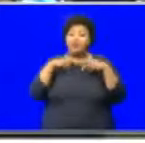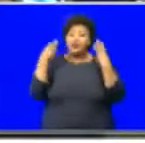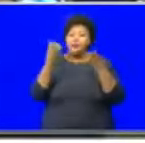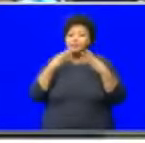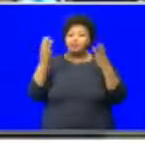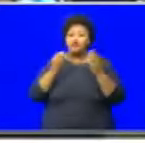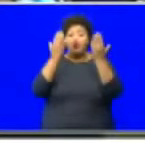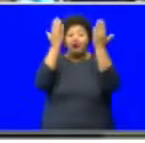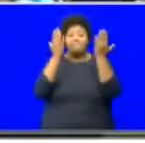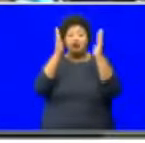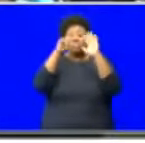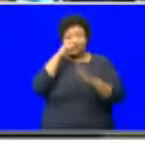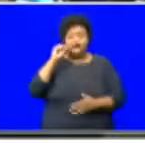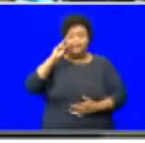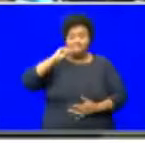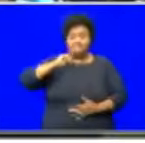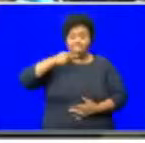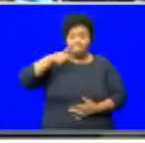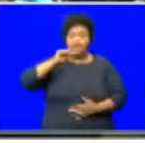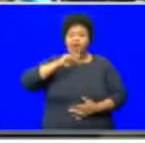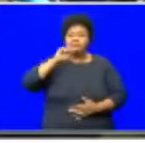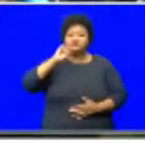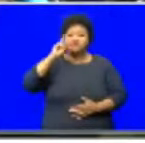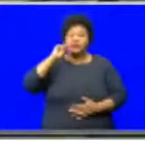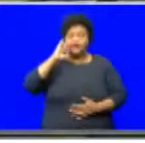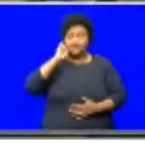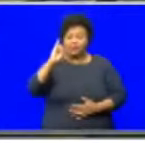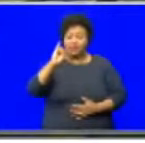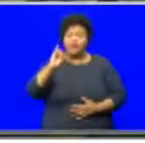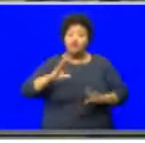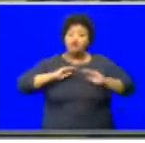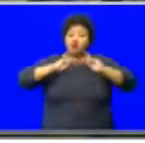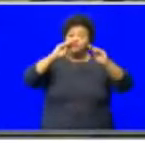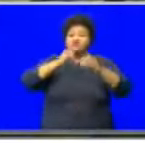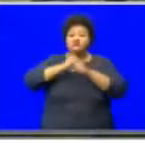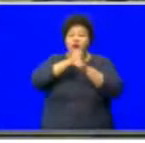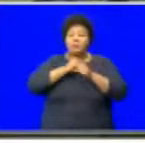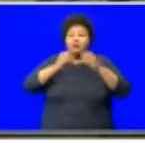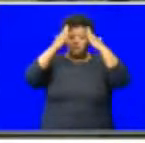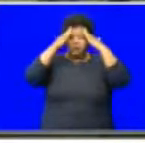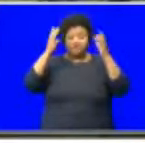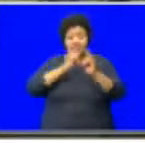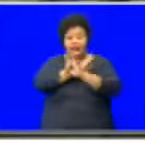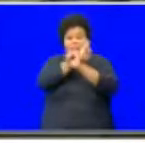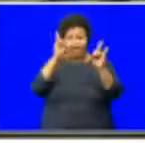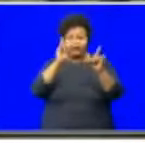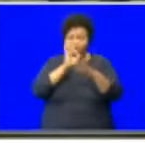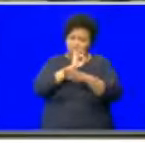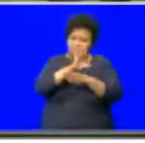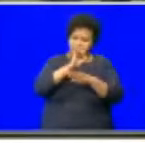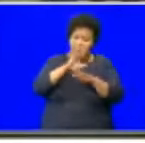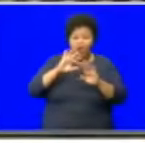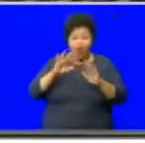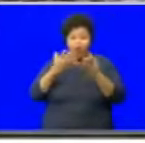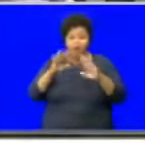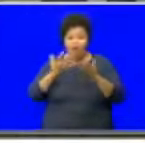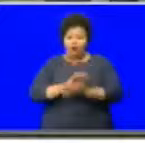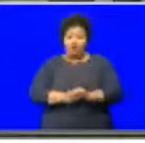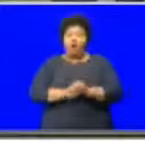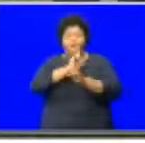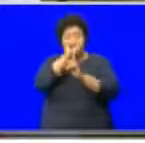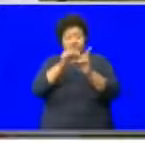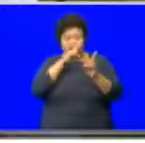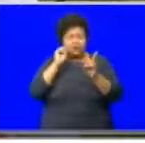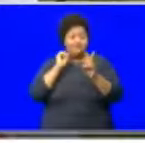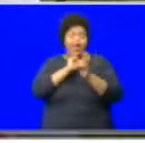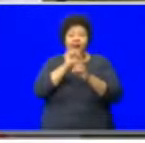wasemgazini lapho besifundziswa kabanti ngebumcoka bekwelulekwa ngetengcondvo. Sihle Dlamini longlomunye lolashelwe